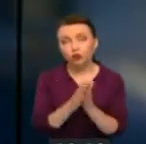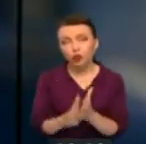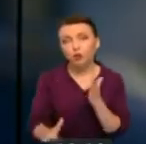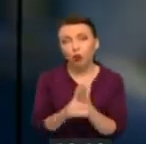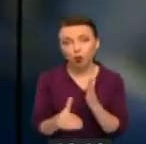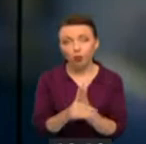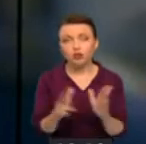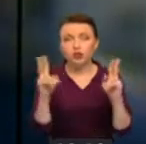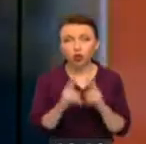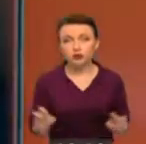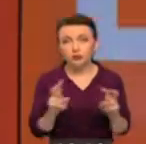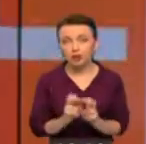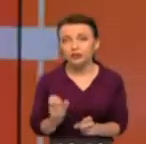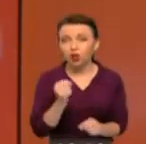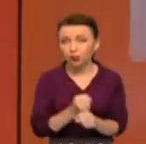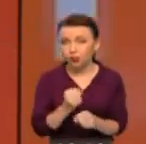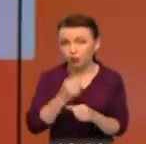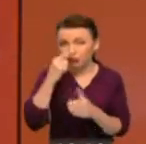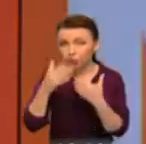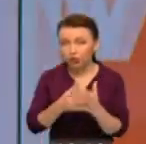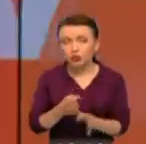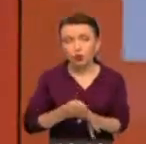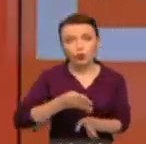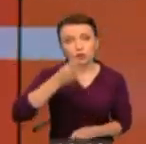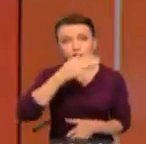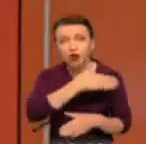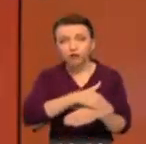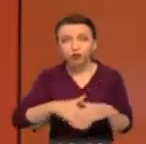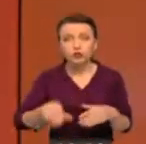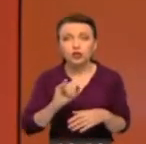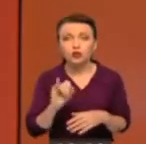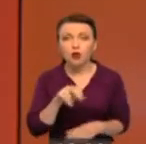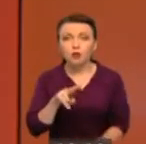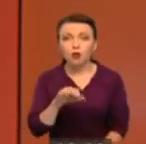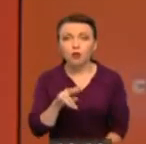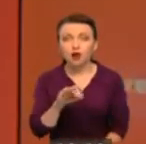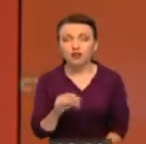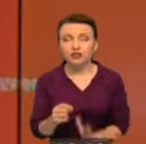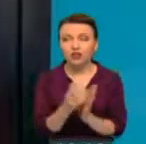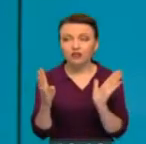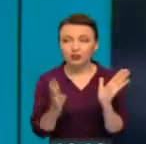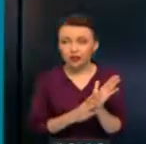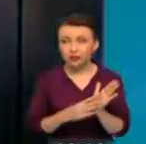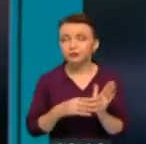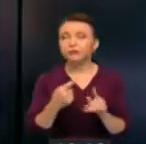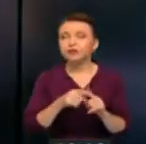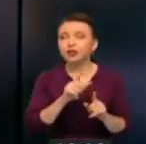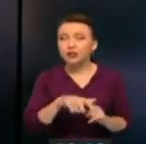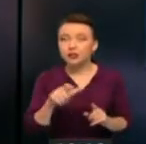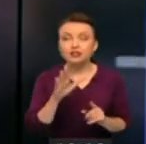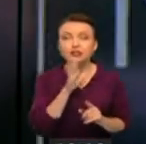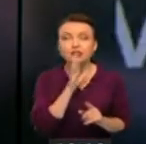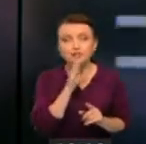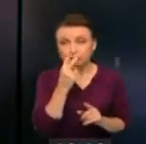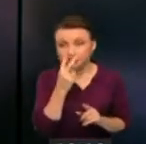допомогти розібратися з роботами поблизу її будинку на вулиці Юрія Поправки, 19. За словами жительки, навпроти